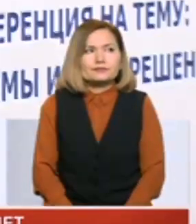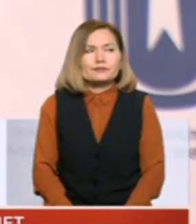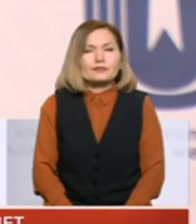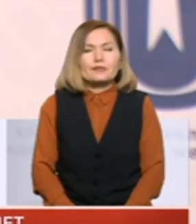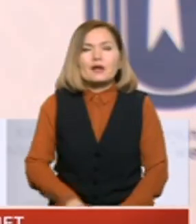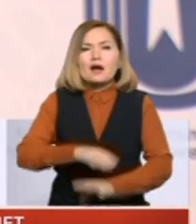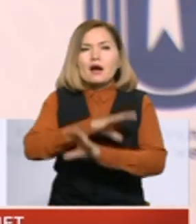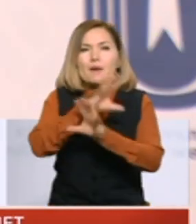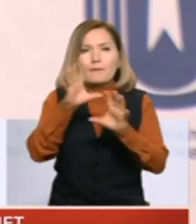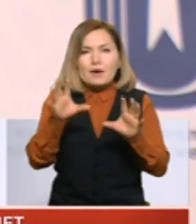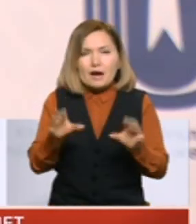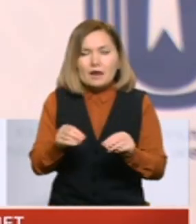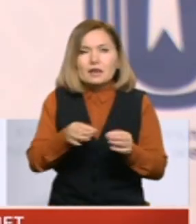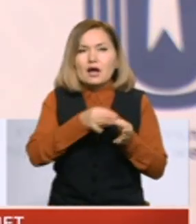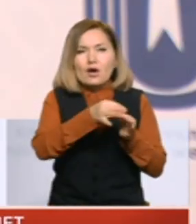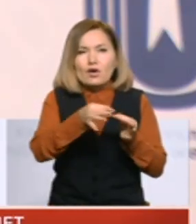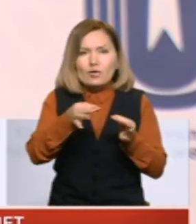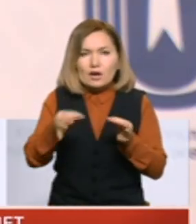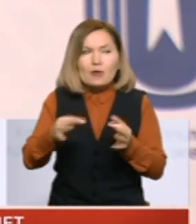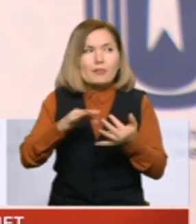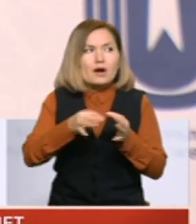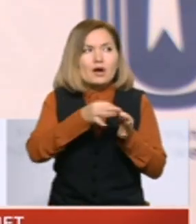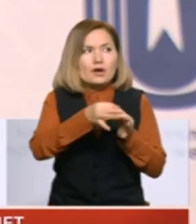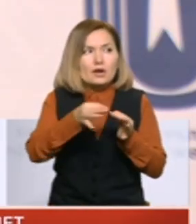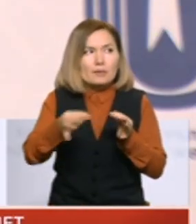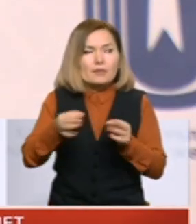Барлық аймақтарда, барлық өңірлерде